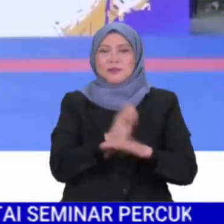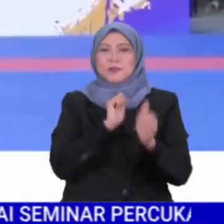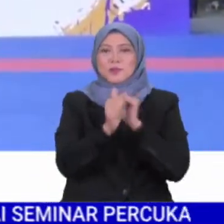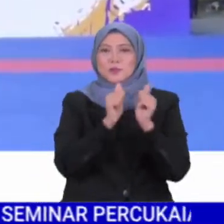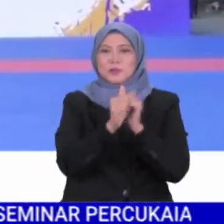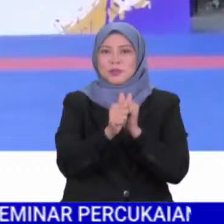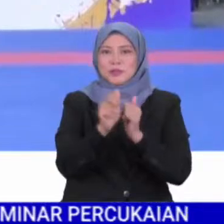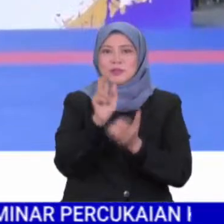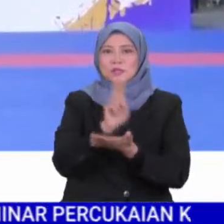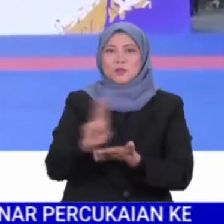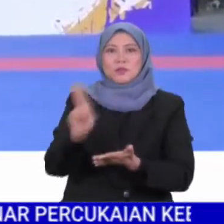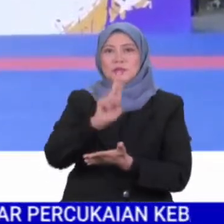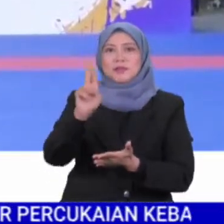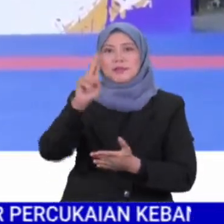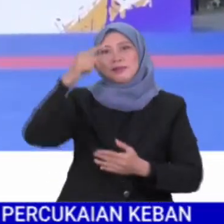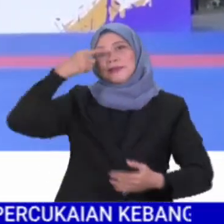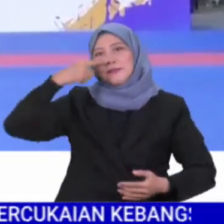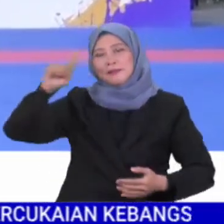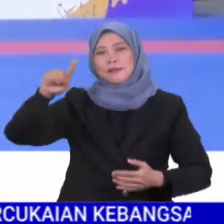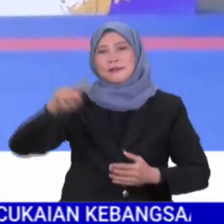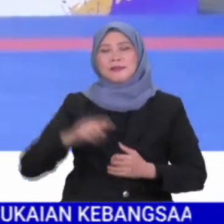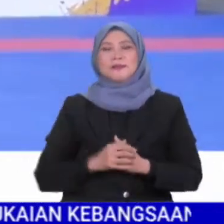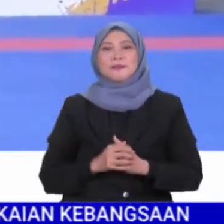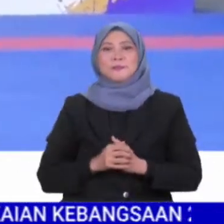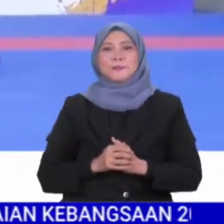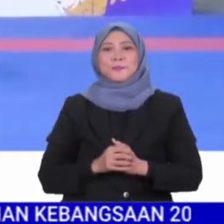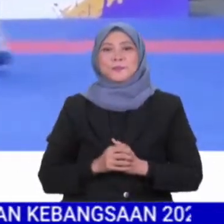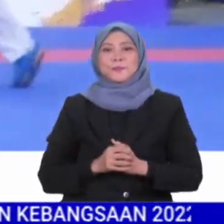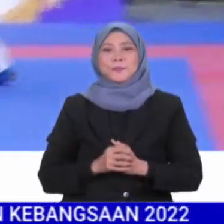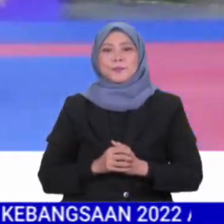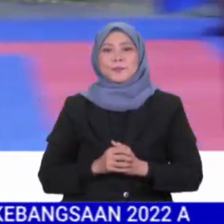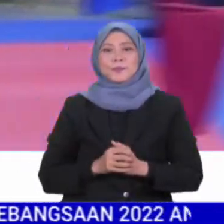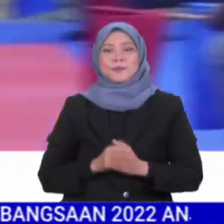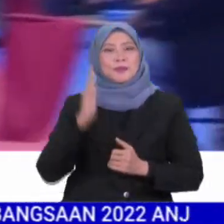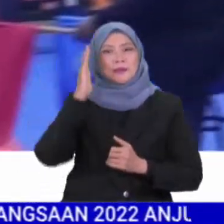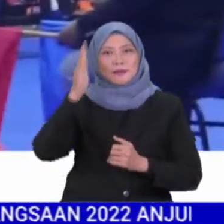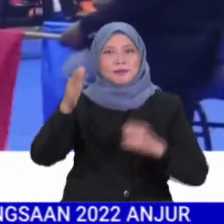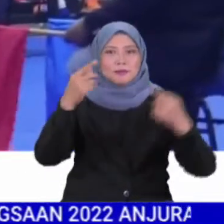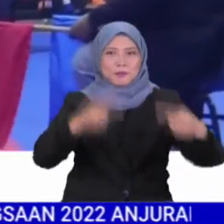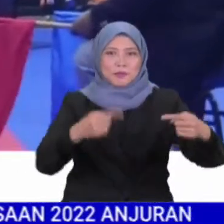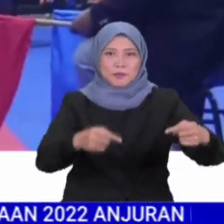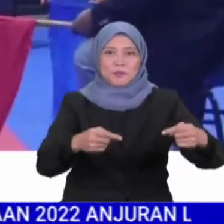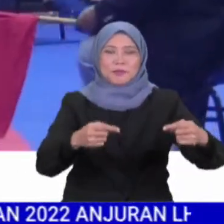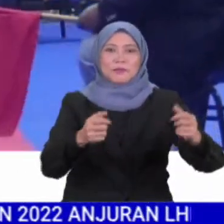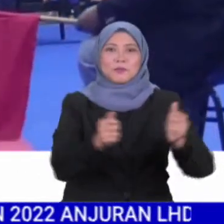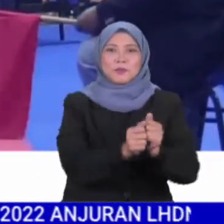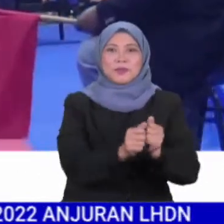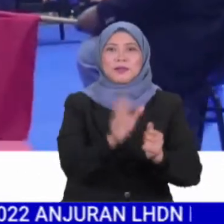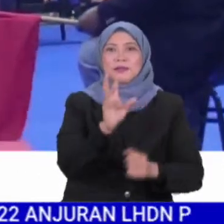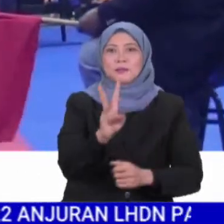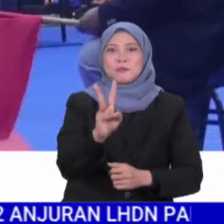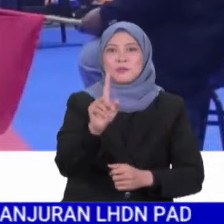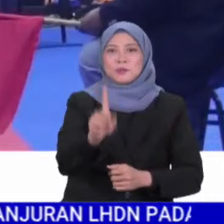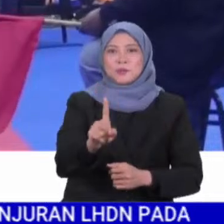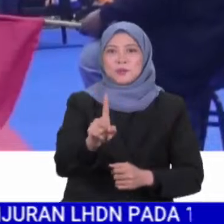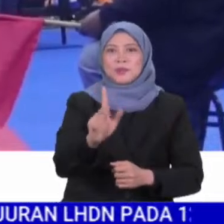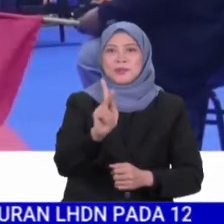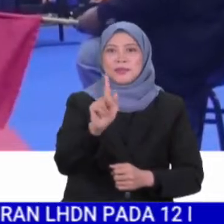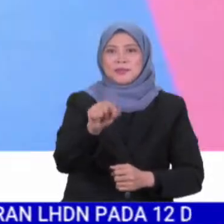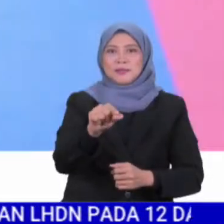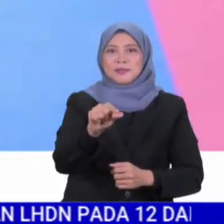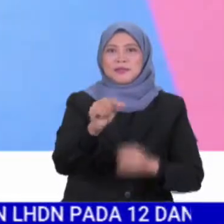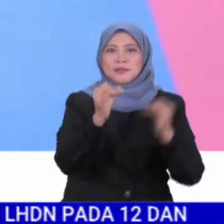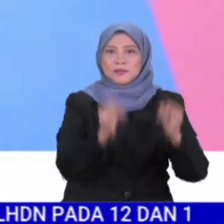sukan universiti di Thailand dengan akan turun bertanding pada acara 61